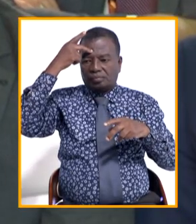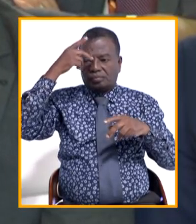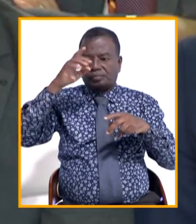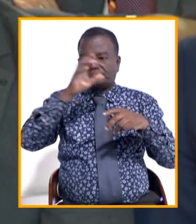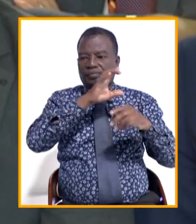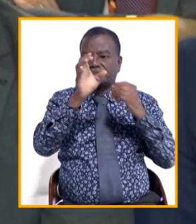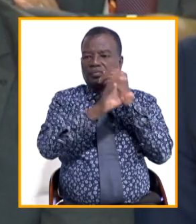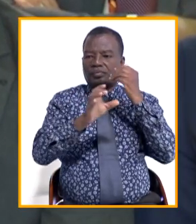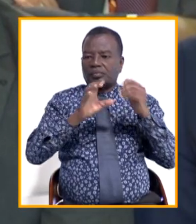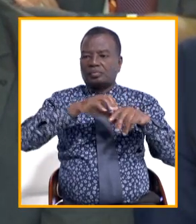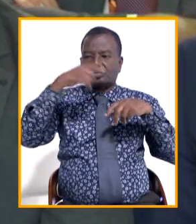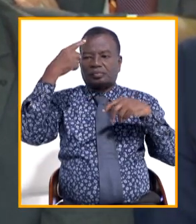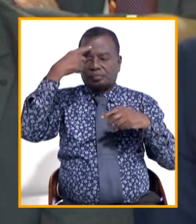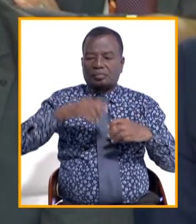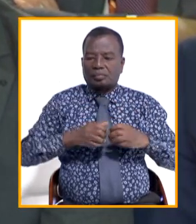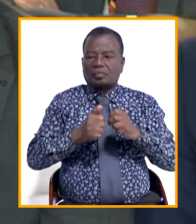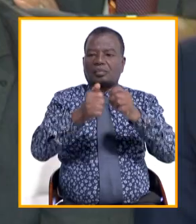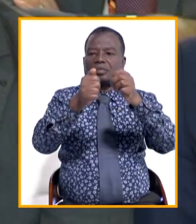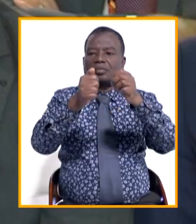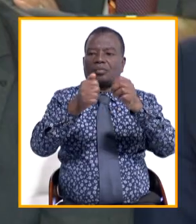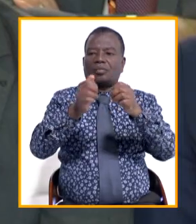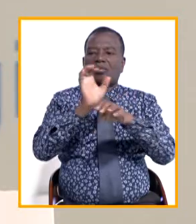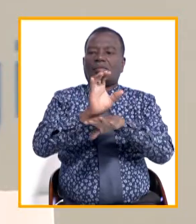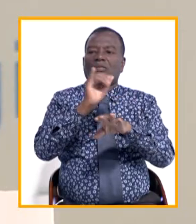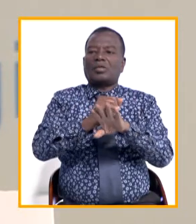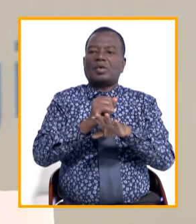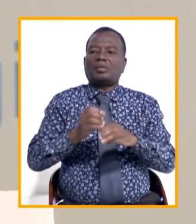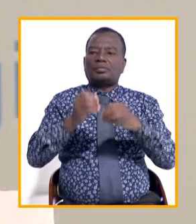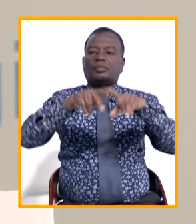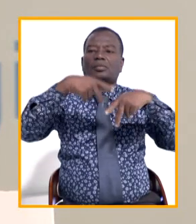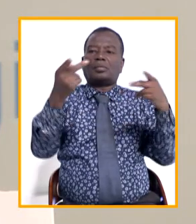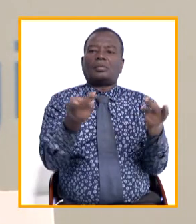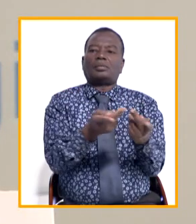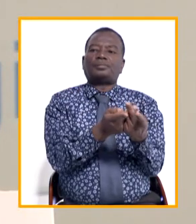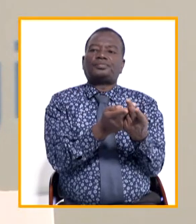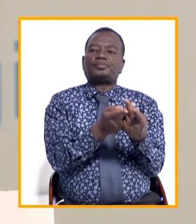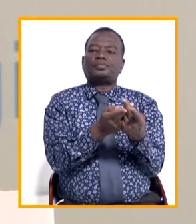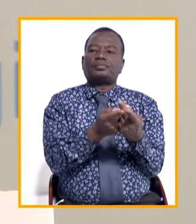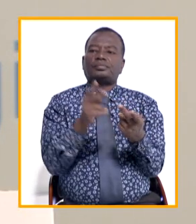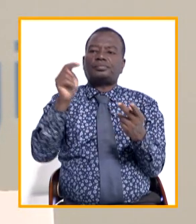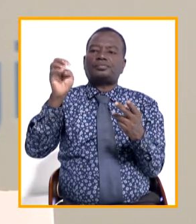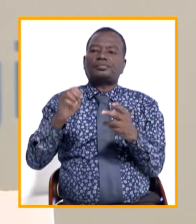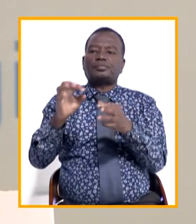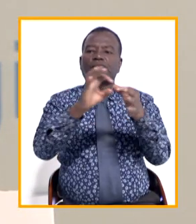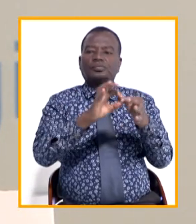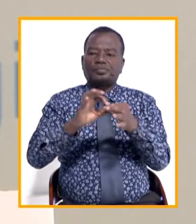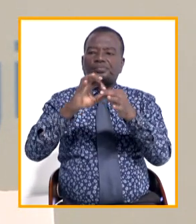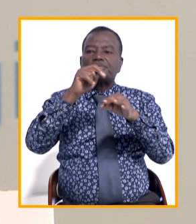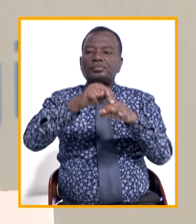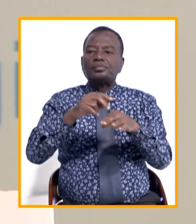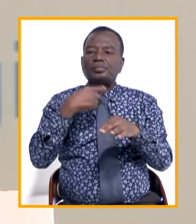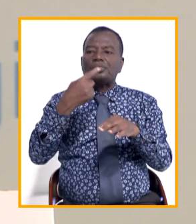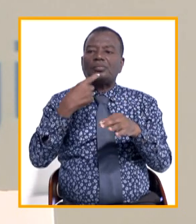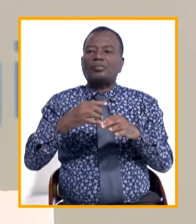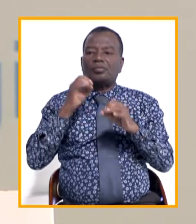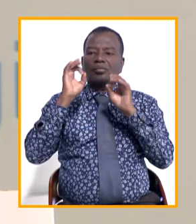communautaire et gouvernemental a conduit la Côte d'Ivoire de mettre en place une coordination dont